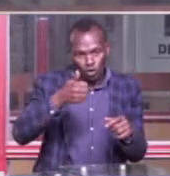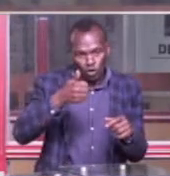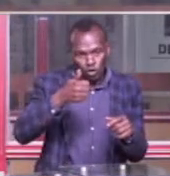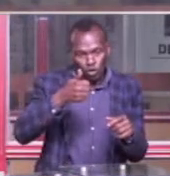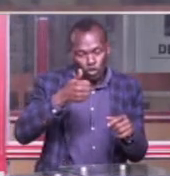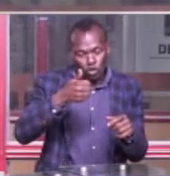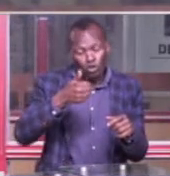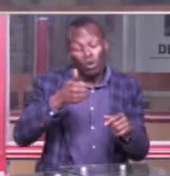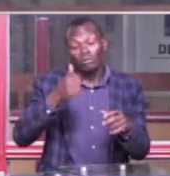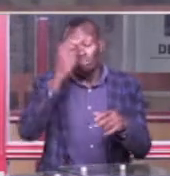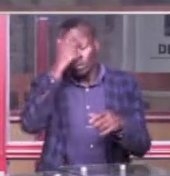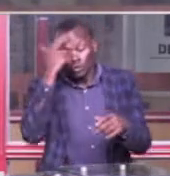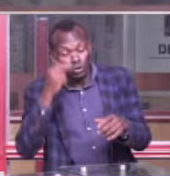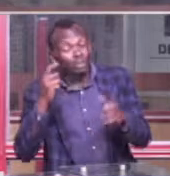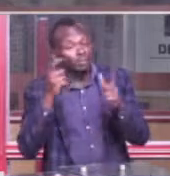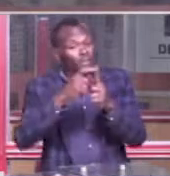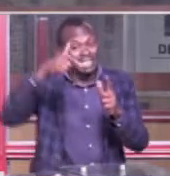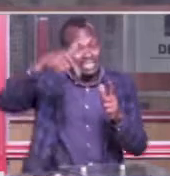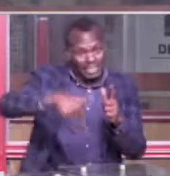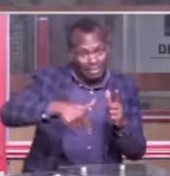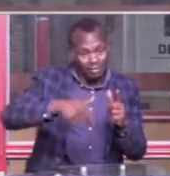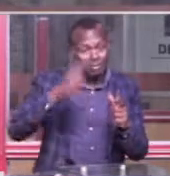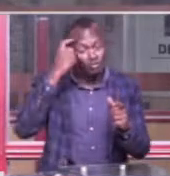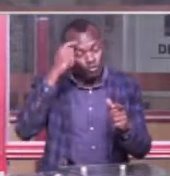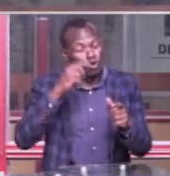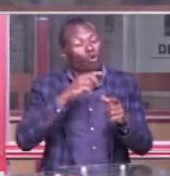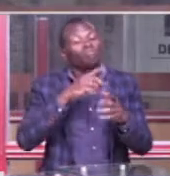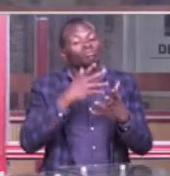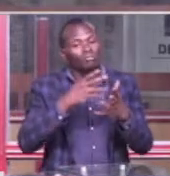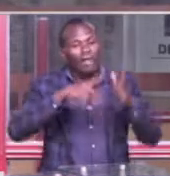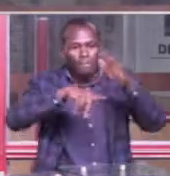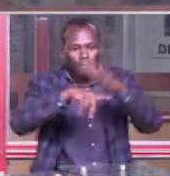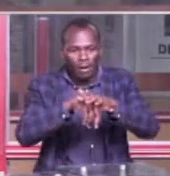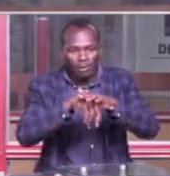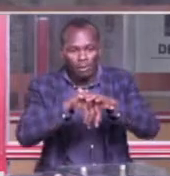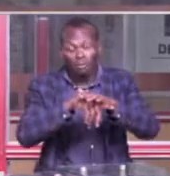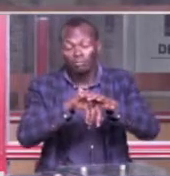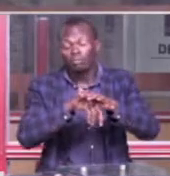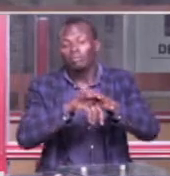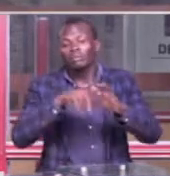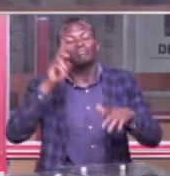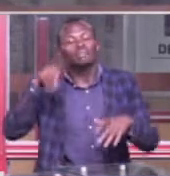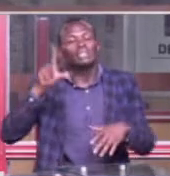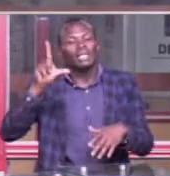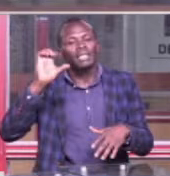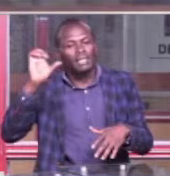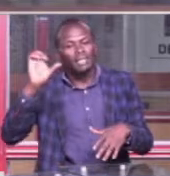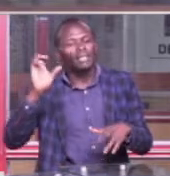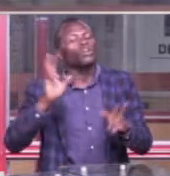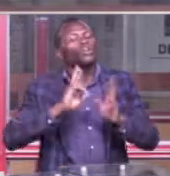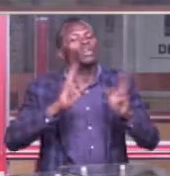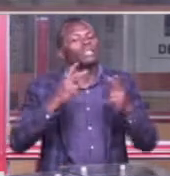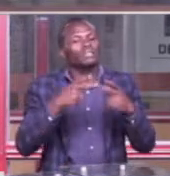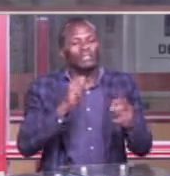wechibine chomusamvu, ya Islamic Primary Living Examination bebigenda okubera nga bitandika. Onono irala budabu